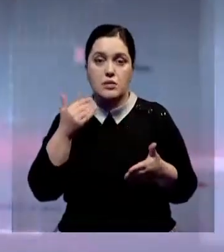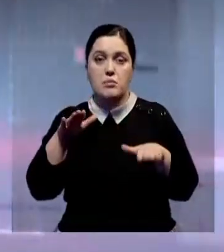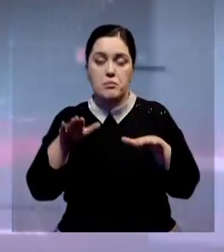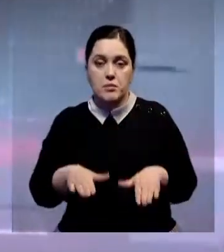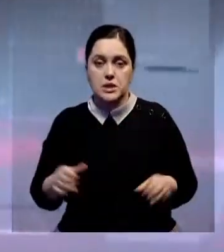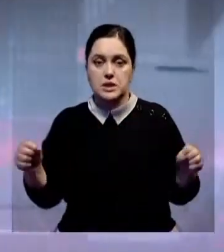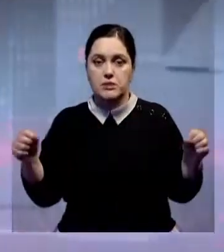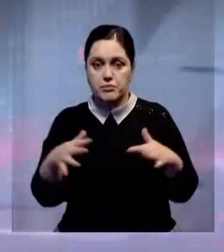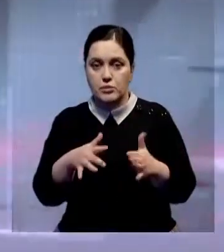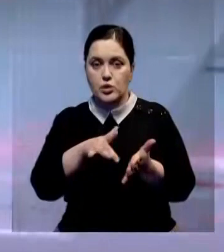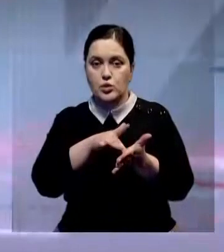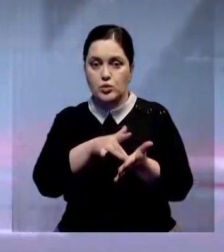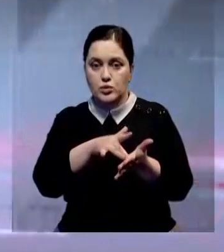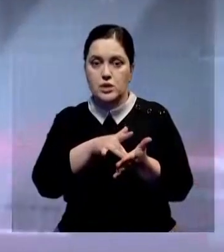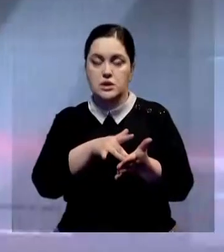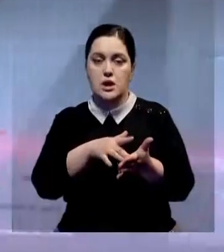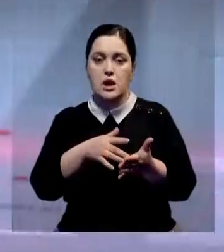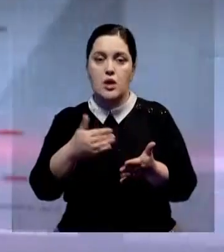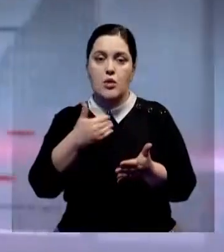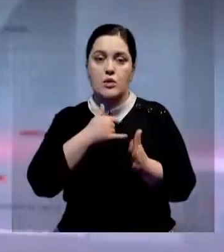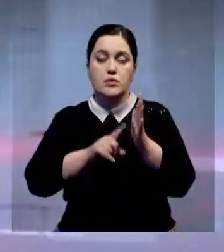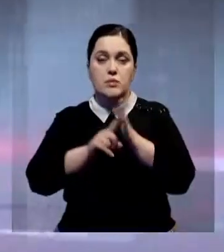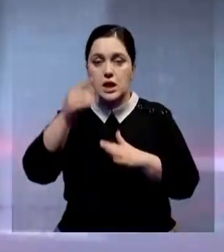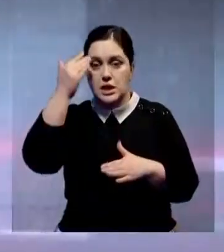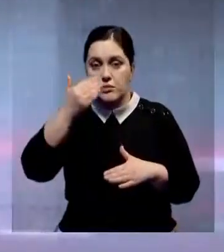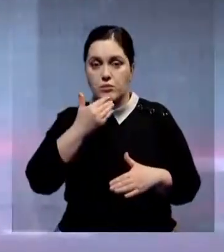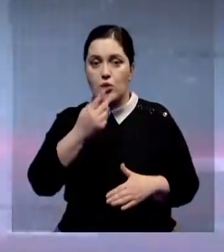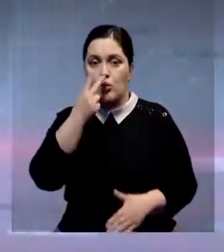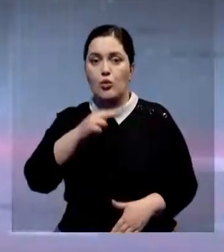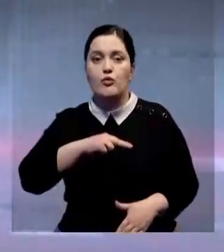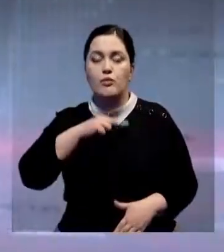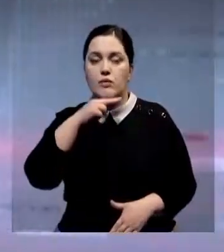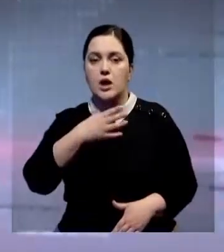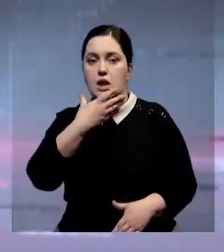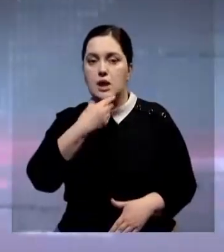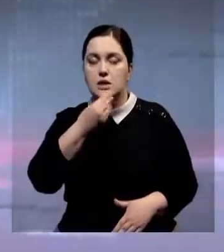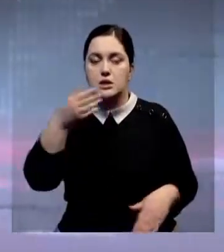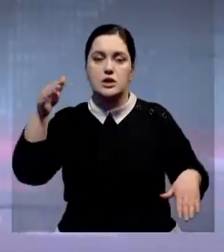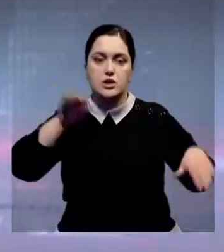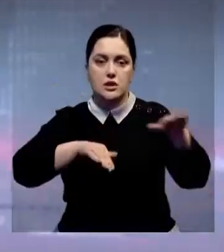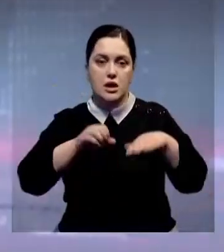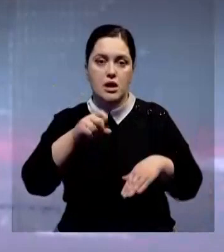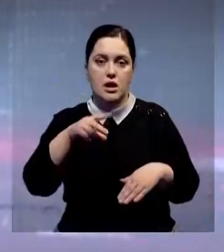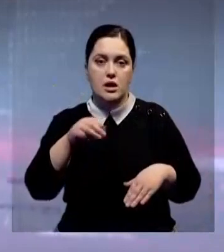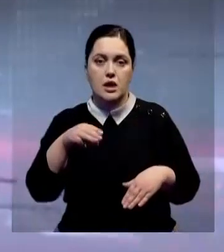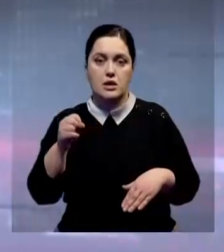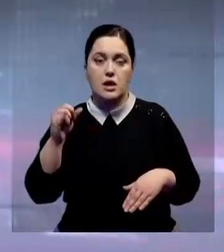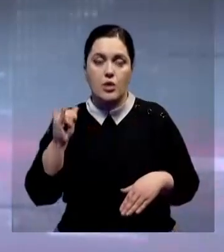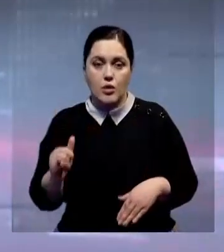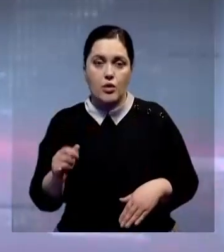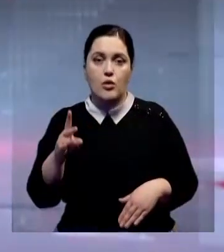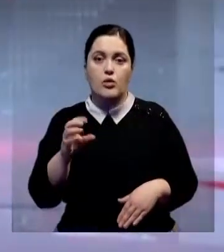стало местом притяжения многочисленных туристов которые стремятся с наступлением летнего сезона увидеть не только красоты с